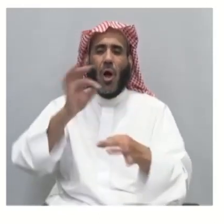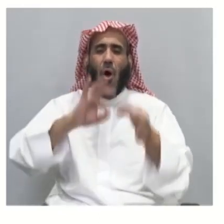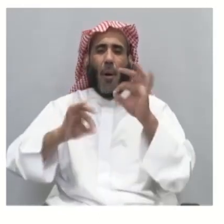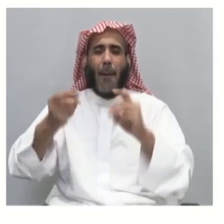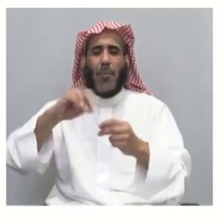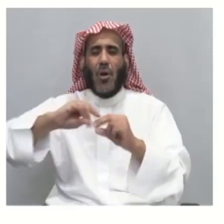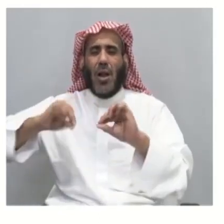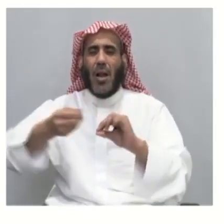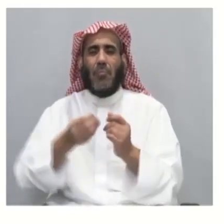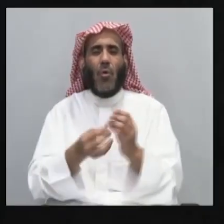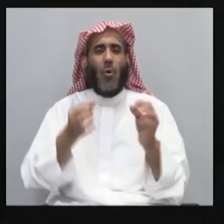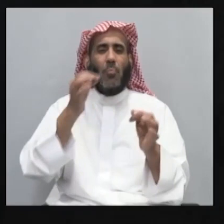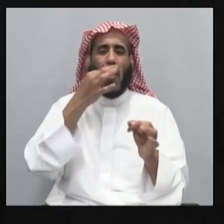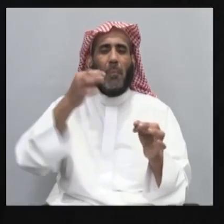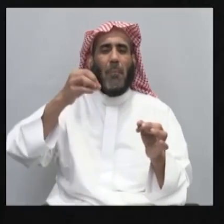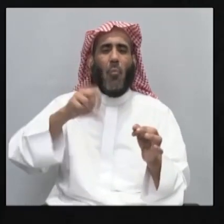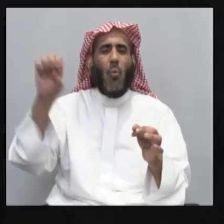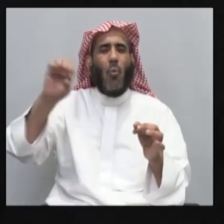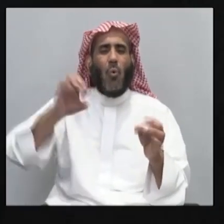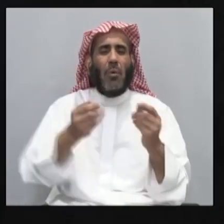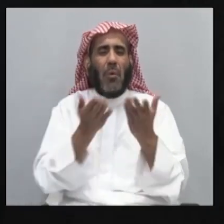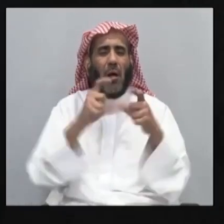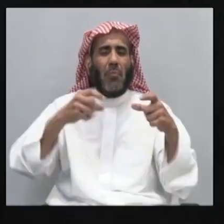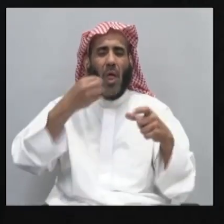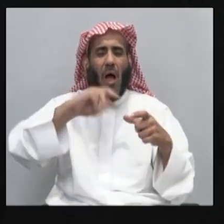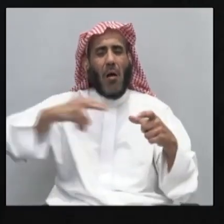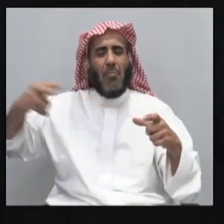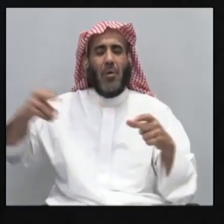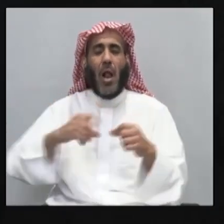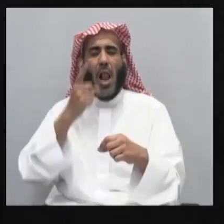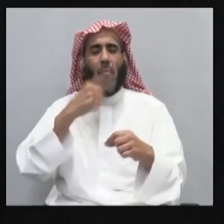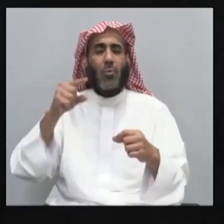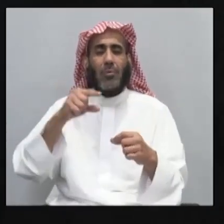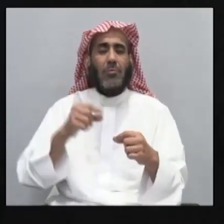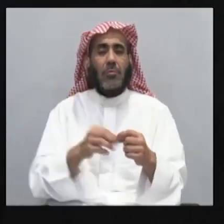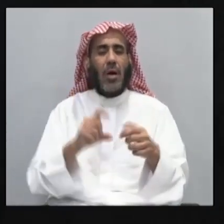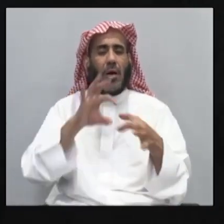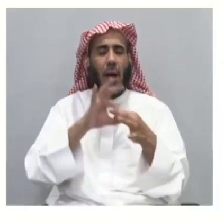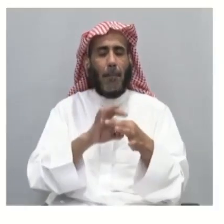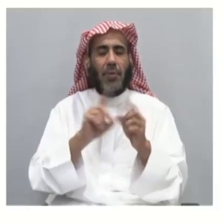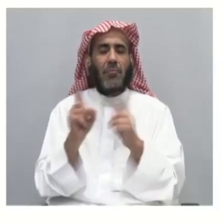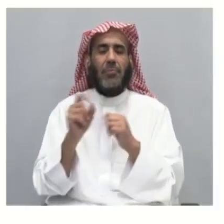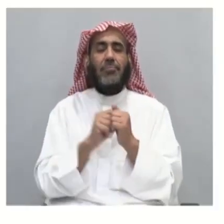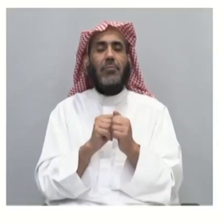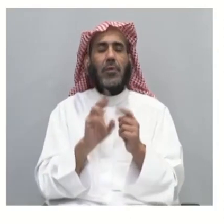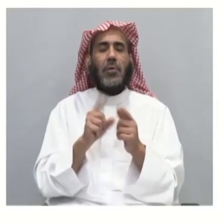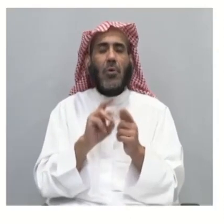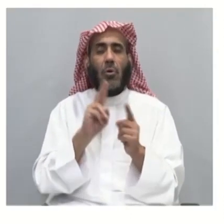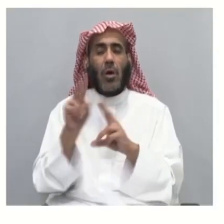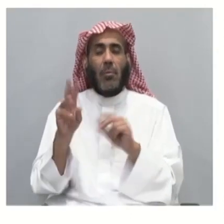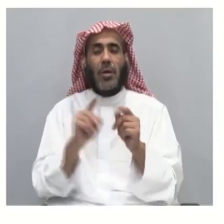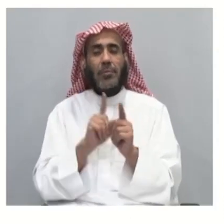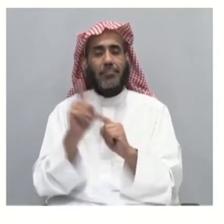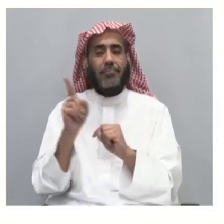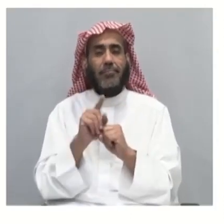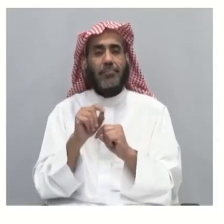التوابل الطعام البعض يقول الملح للطعام الى اخر ما يذكر لكن لابد من وجود الرابط في مثل هذا وكما اشرت ايضا